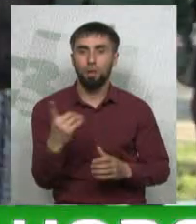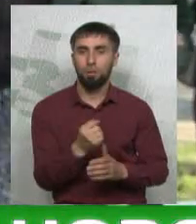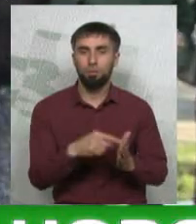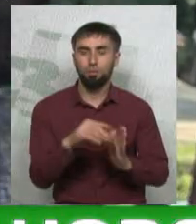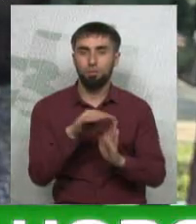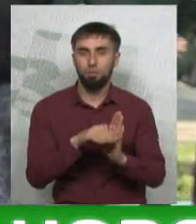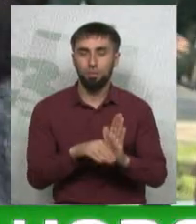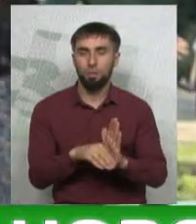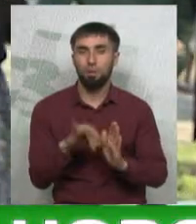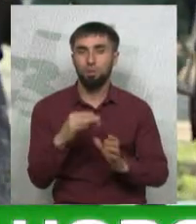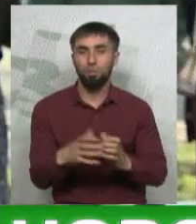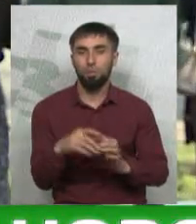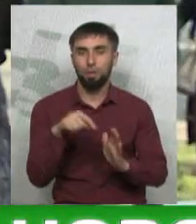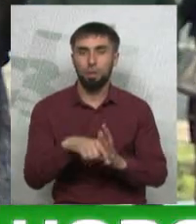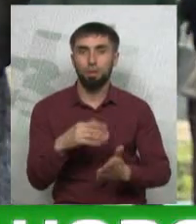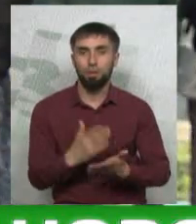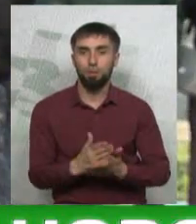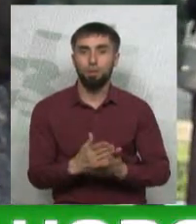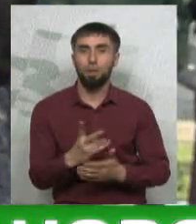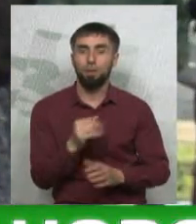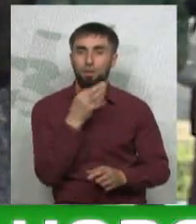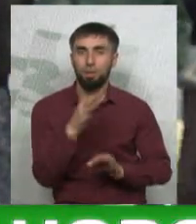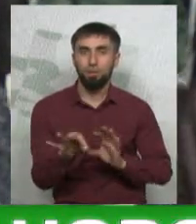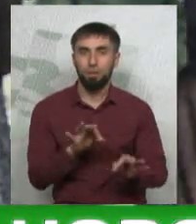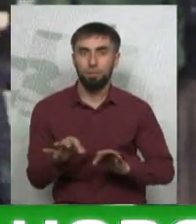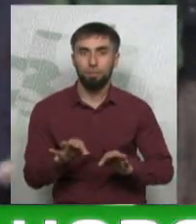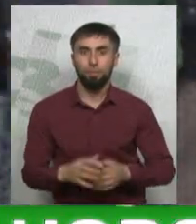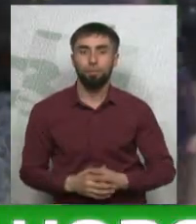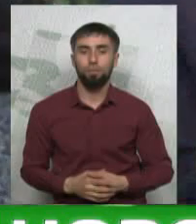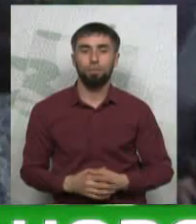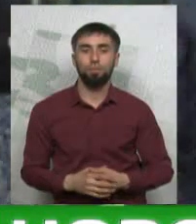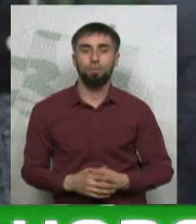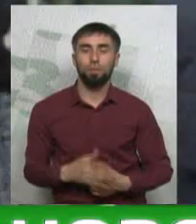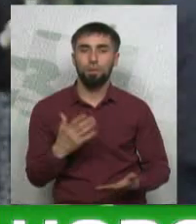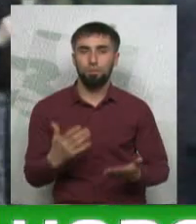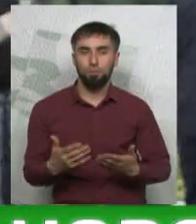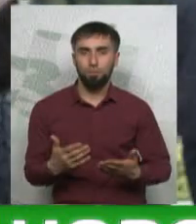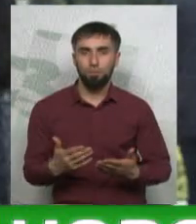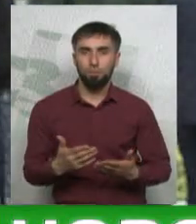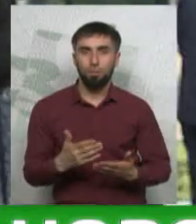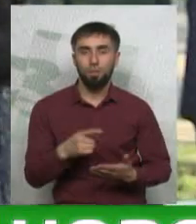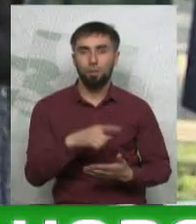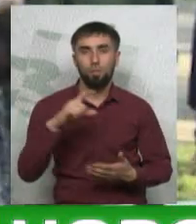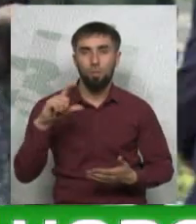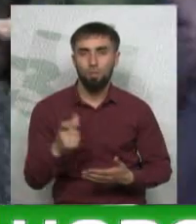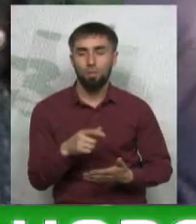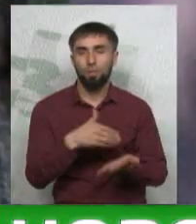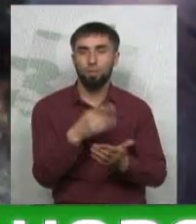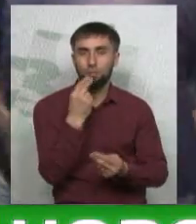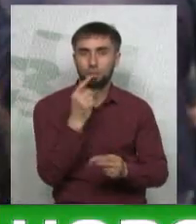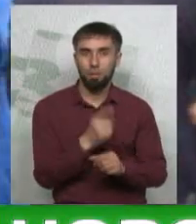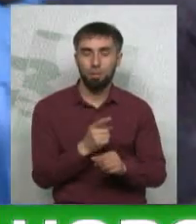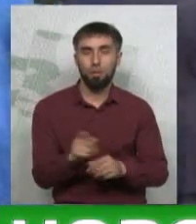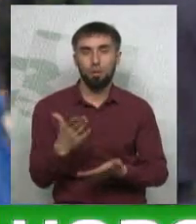и, соответственно, там предусматривается на выбор. То есть, ну, если вера не позволяет там свинину, там